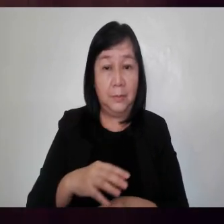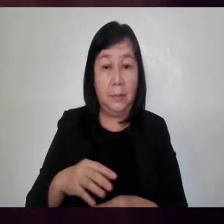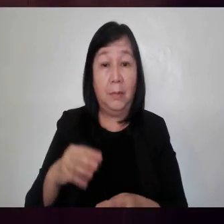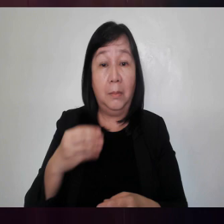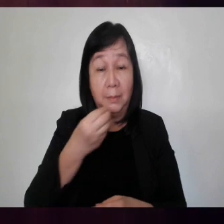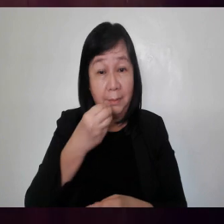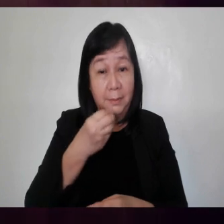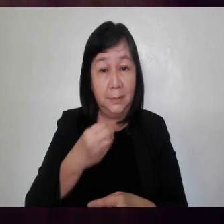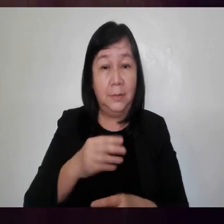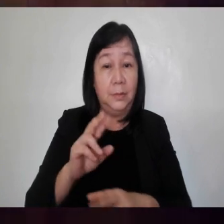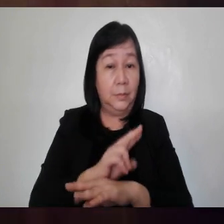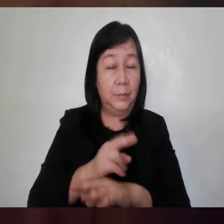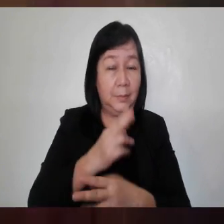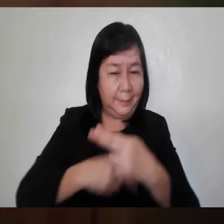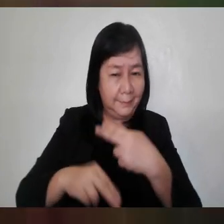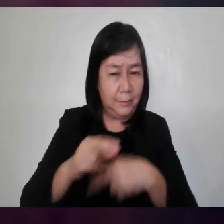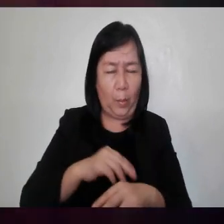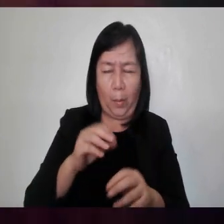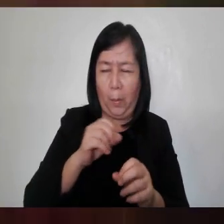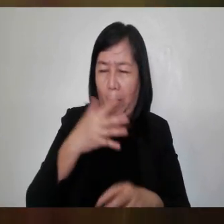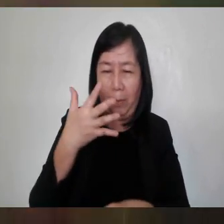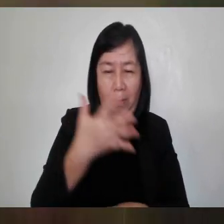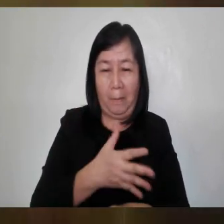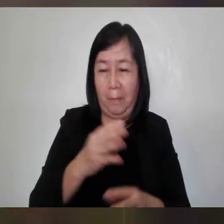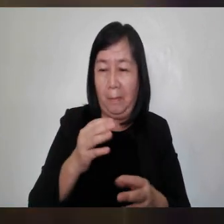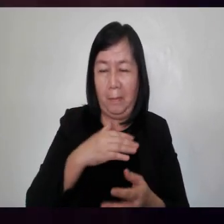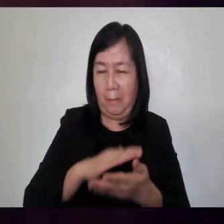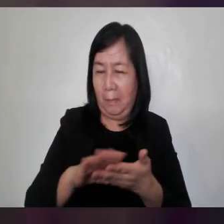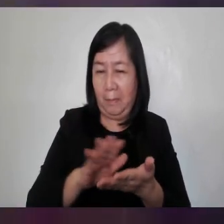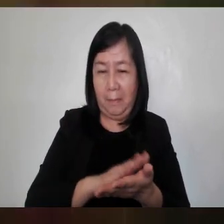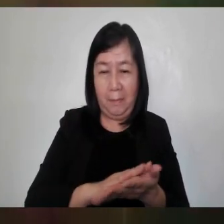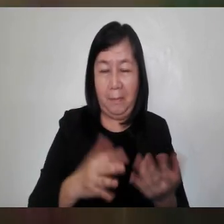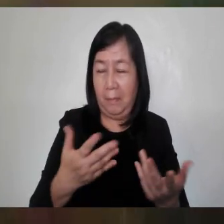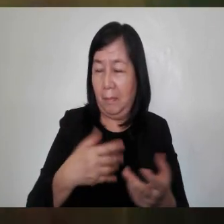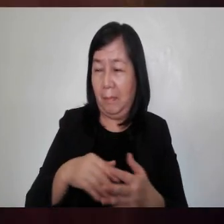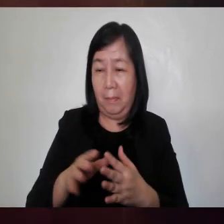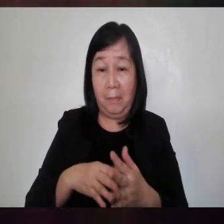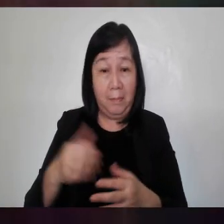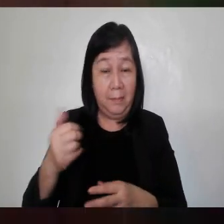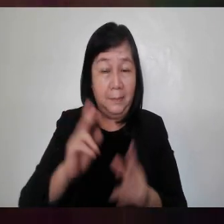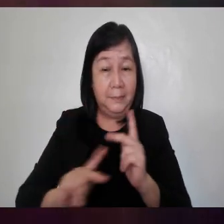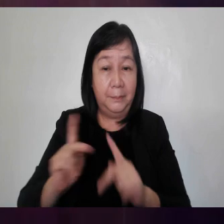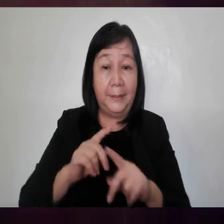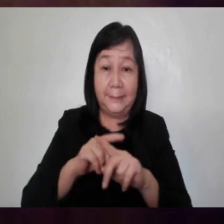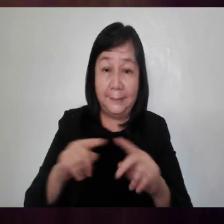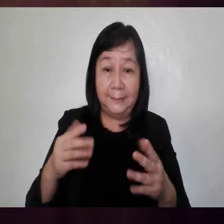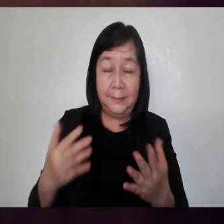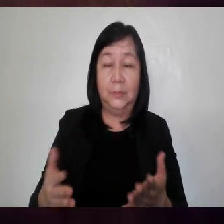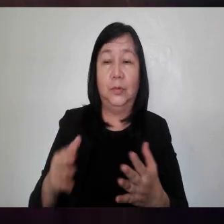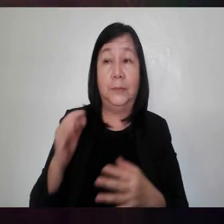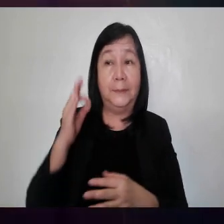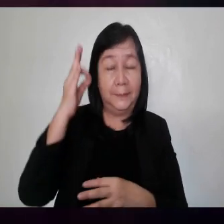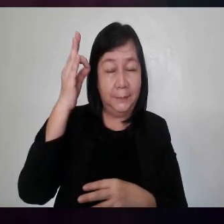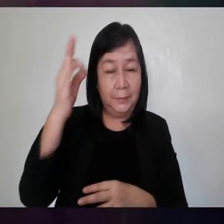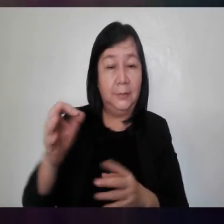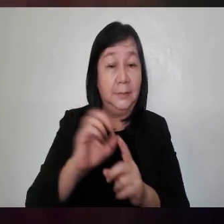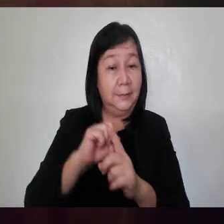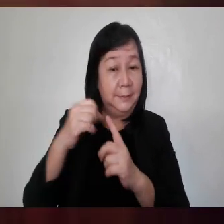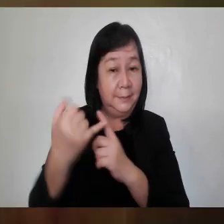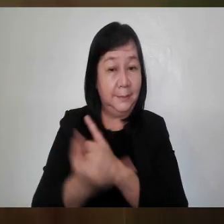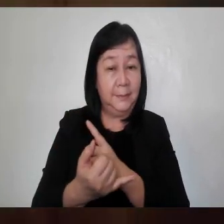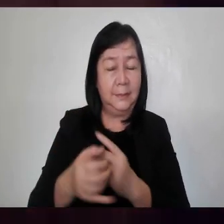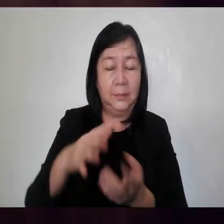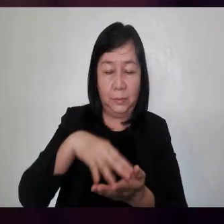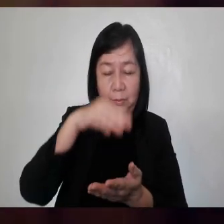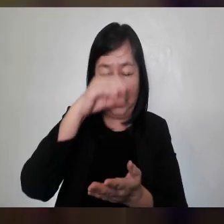ng pagkain gamit ang kamay. Walang pakialam sa kalinisan o sa iba. Ngunit nang lumipas ang panahon,